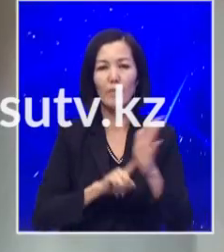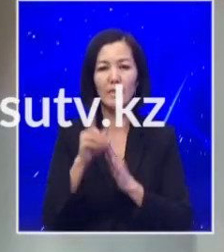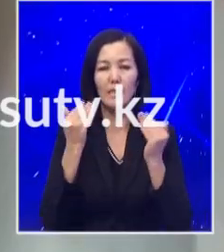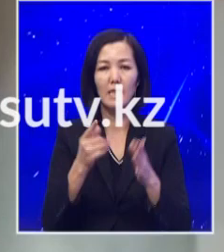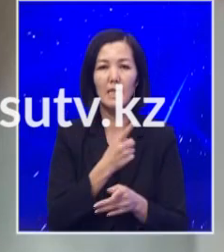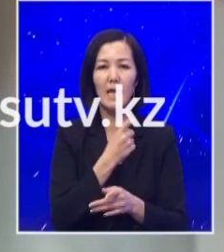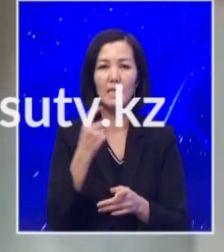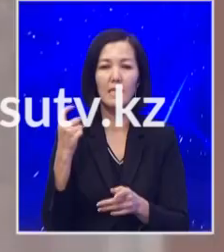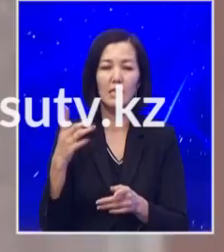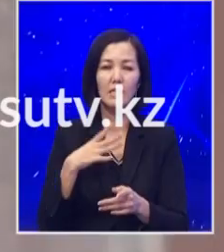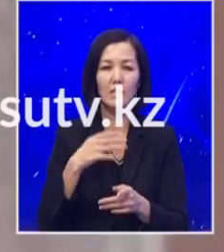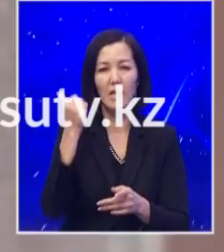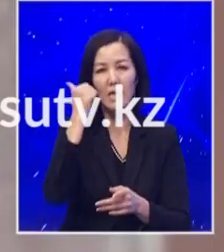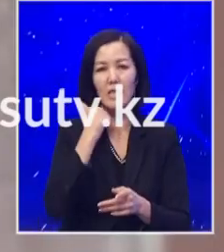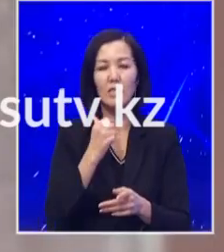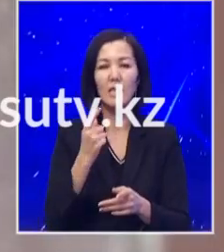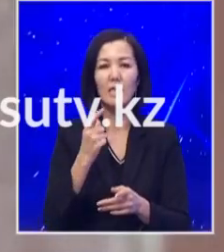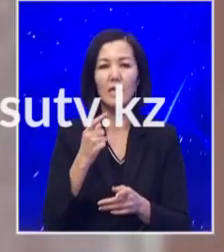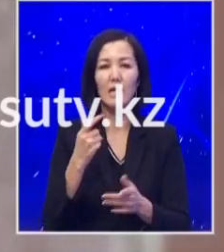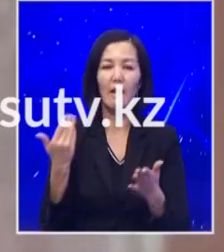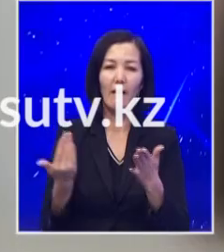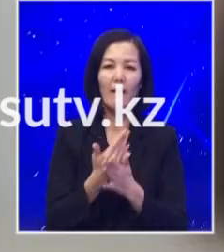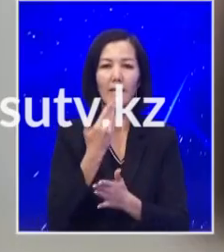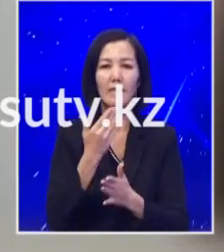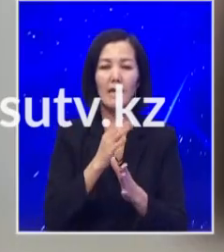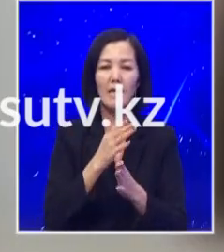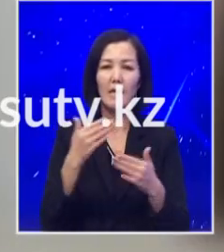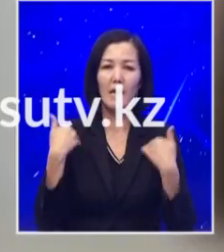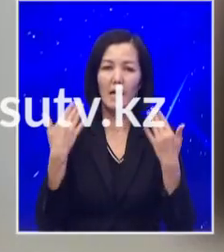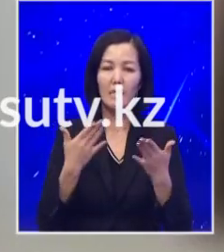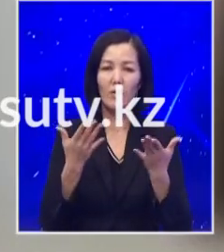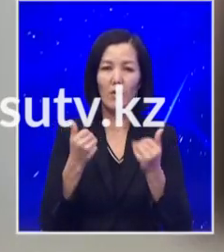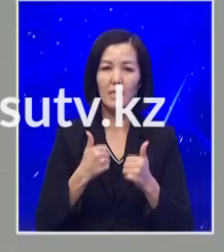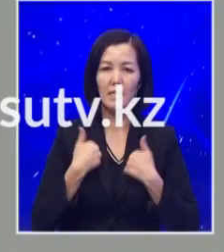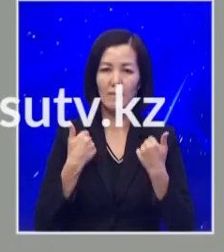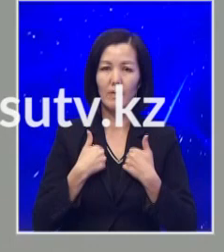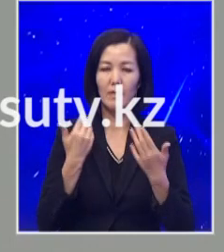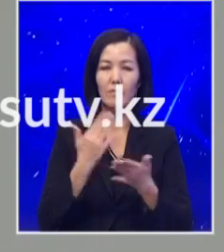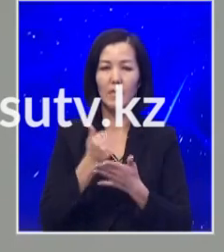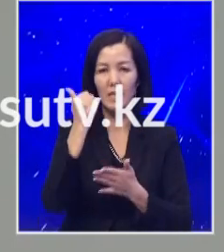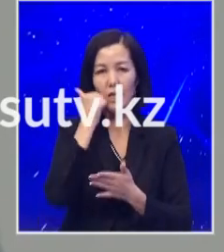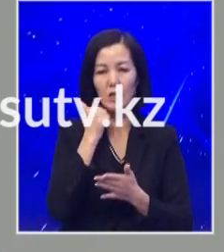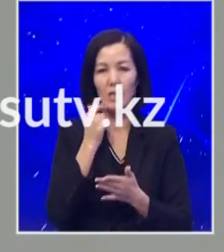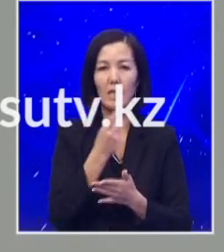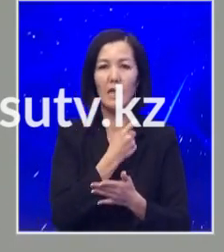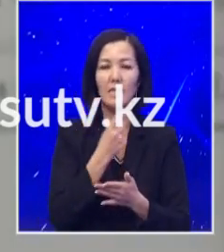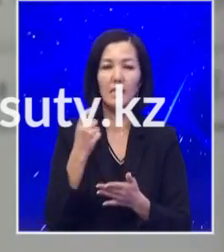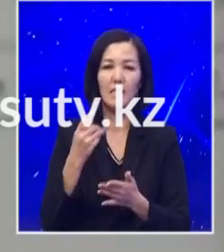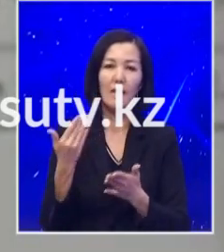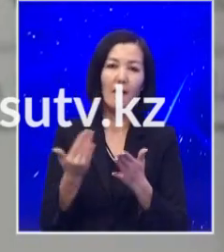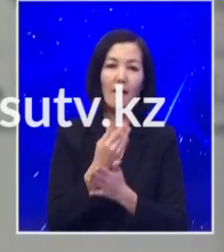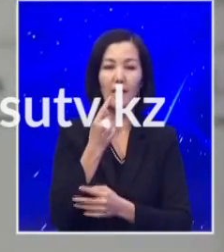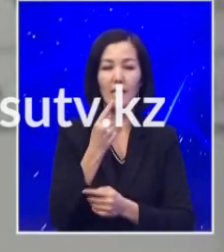әтір жасап шығарушылар ежелгі иісуларды қайта қайтаруға талпынып жатыр. Тарихшылар ежелгі әтірді жасаудың әдісін қайтаратын